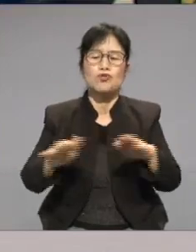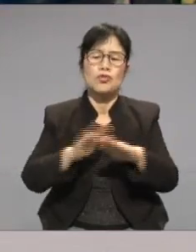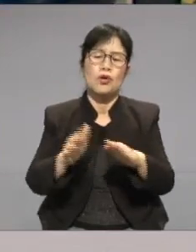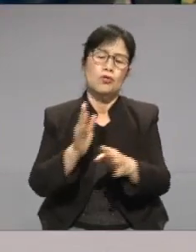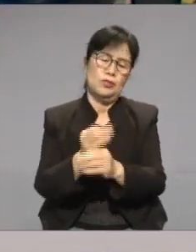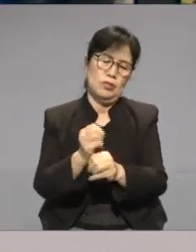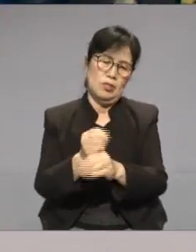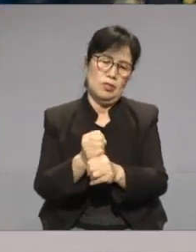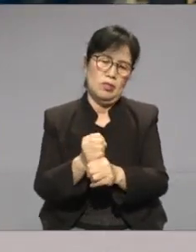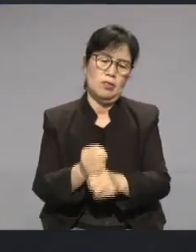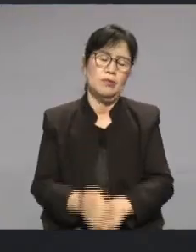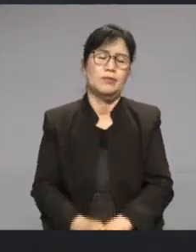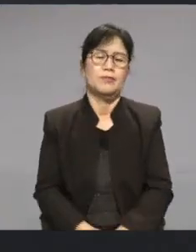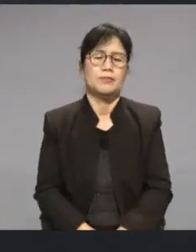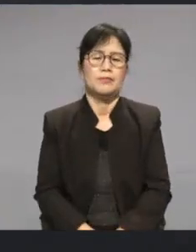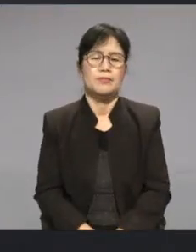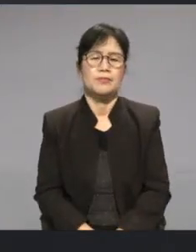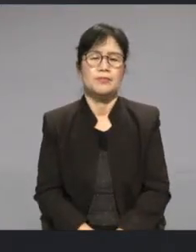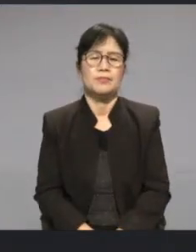기자입니다.